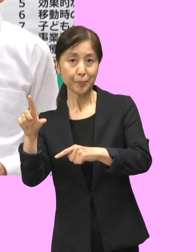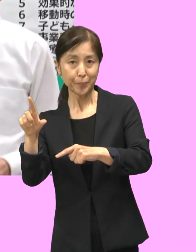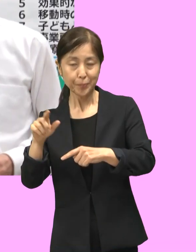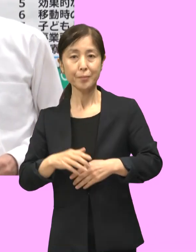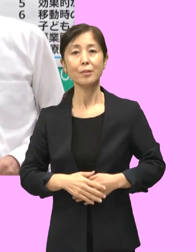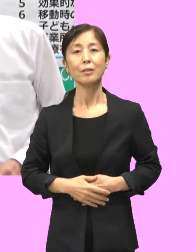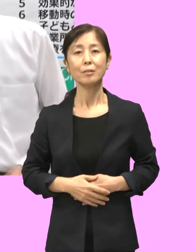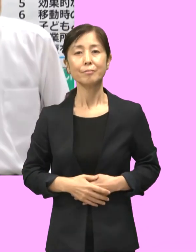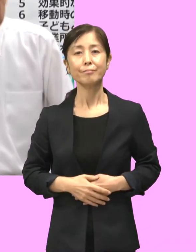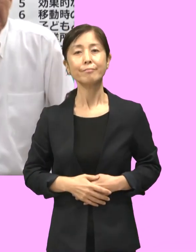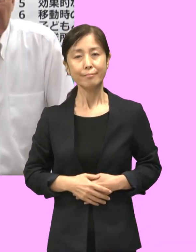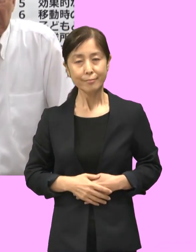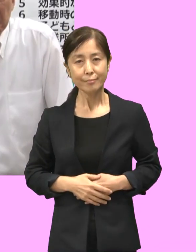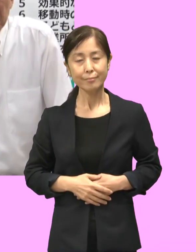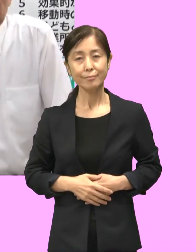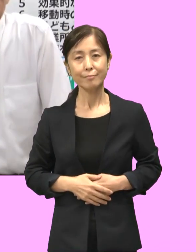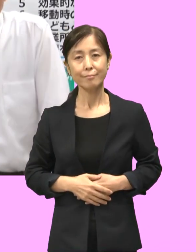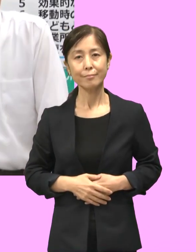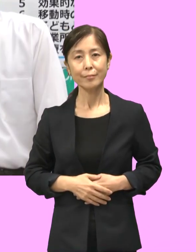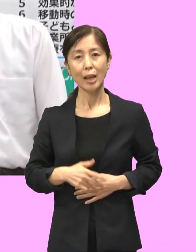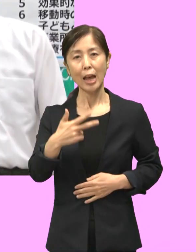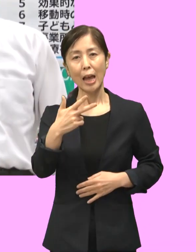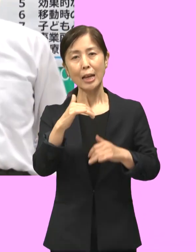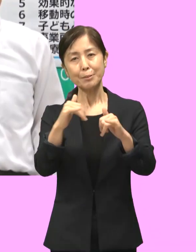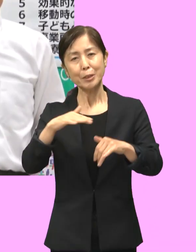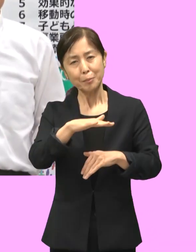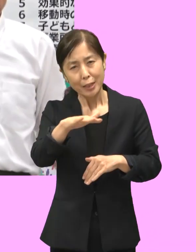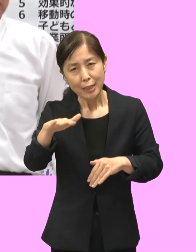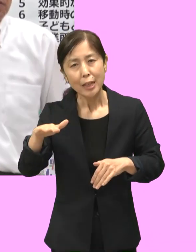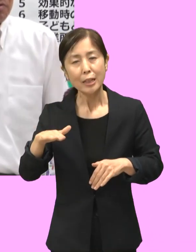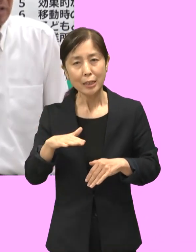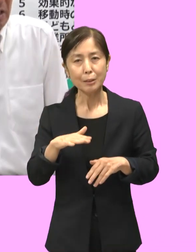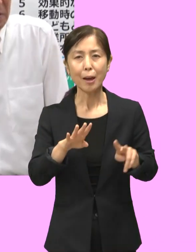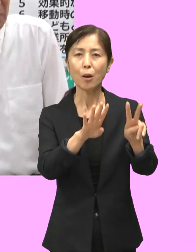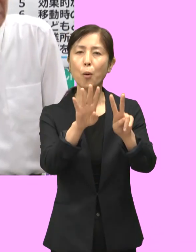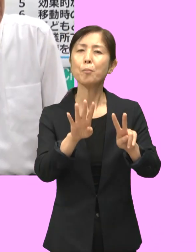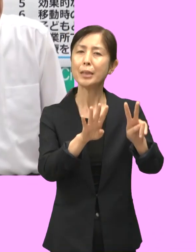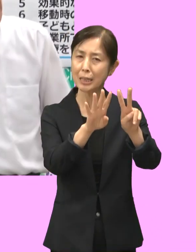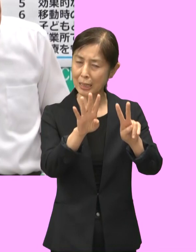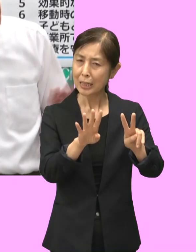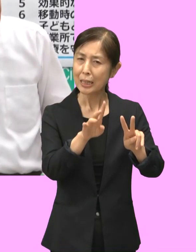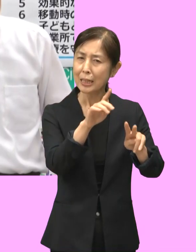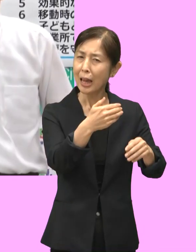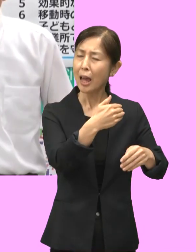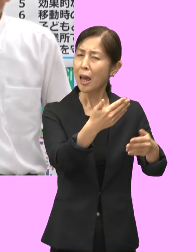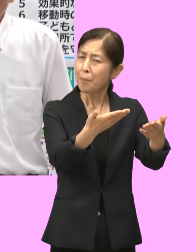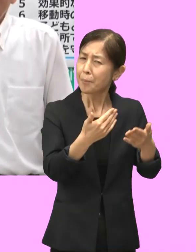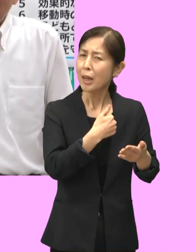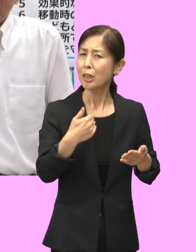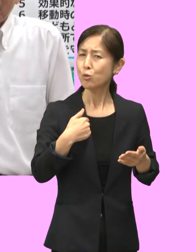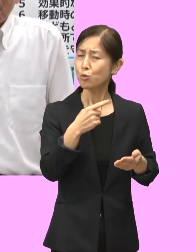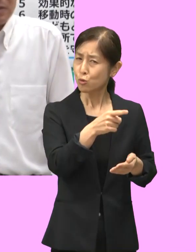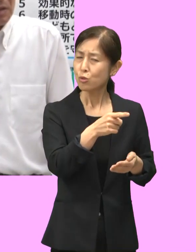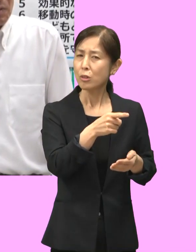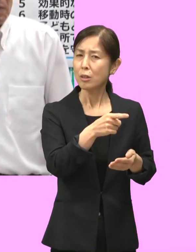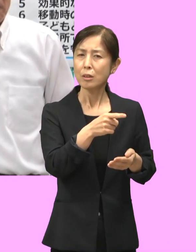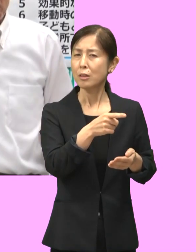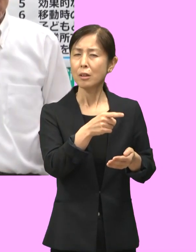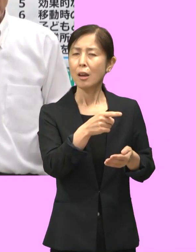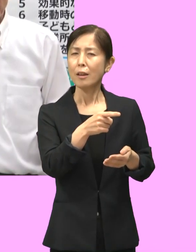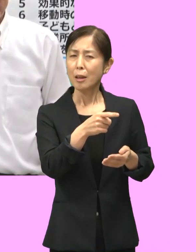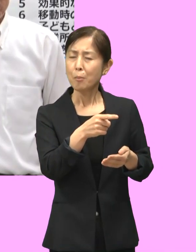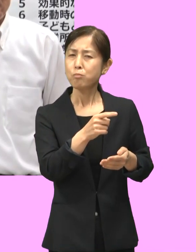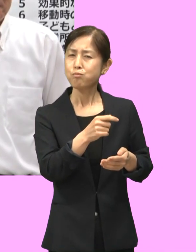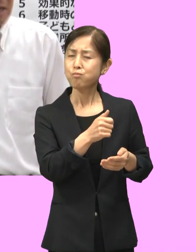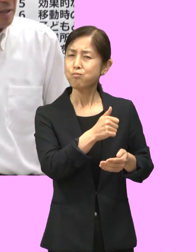ります。ですから、市民の皆さんでも、こういうコンビニ交付があるにもかかわらず、なかなか、そちらを